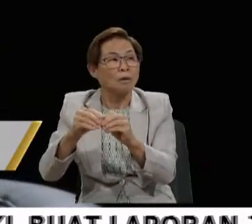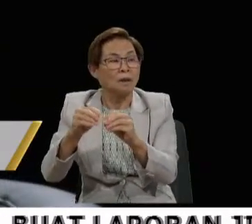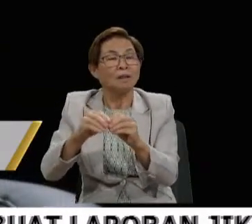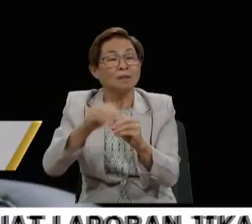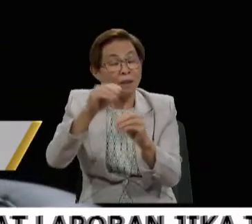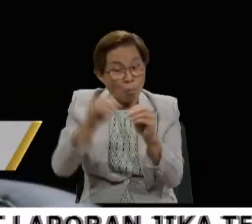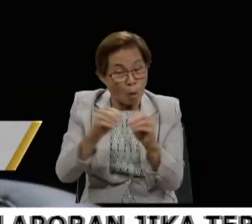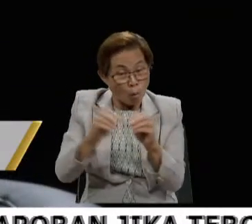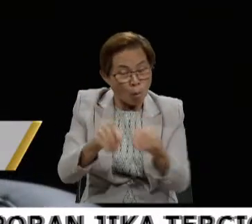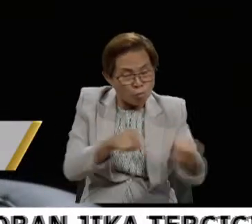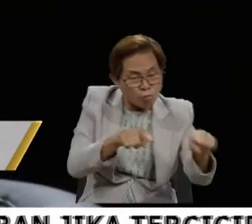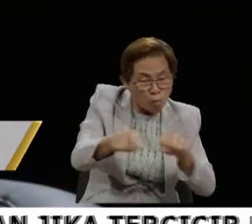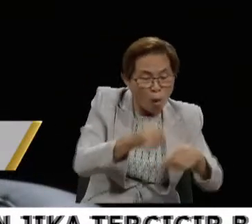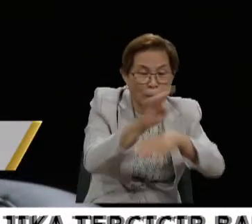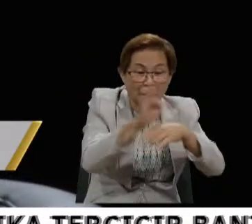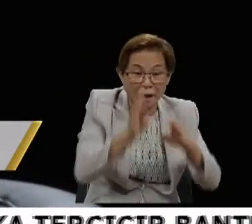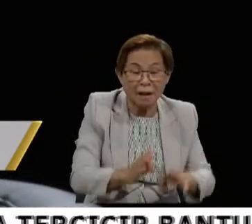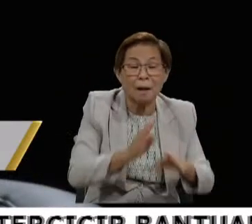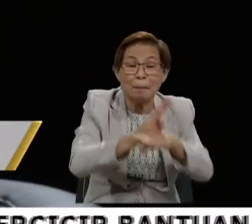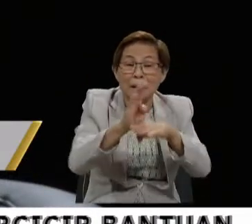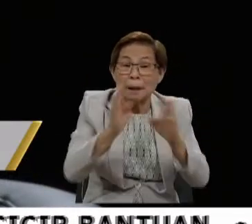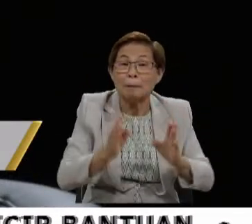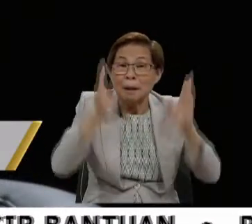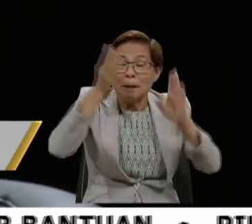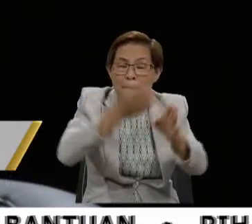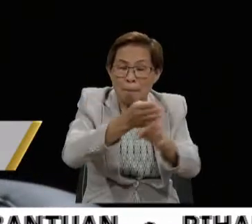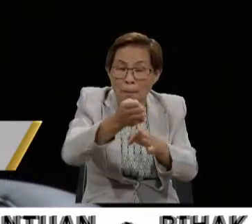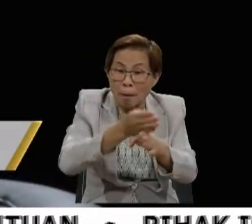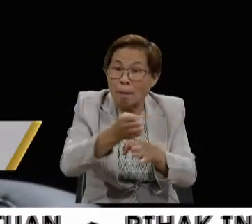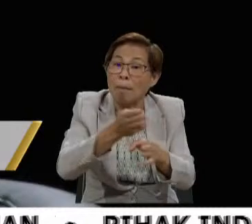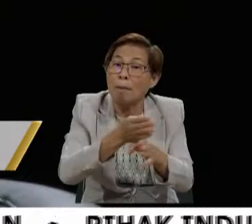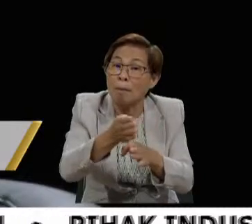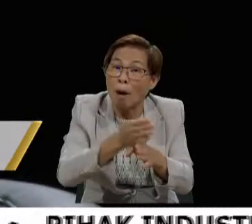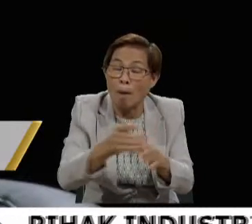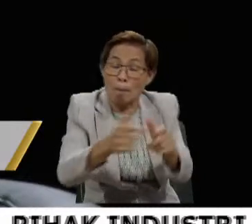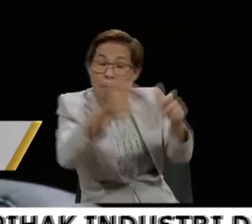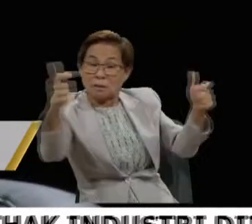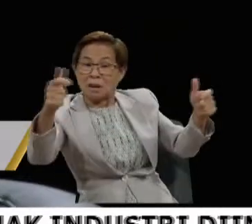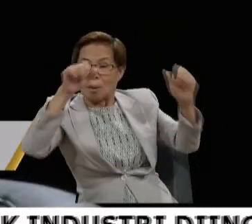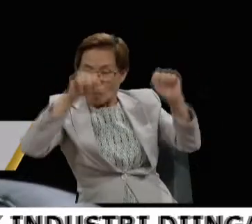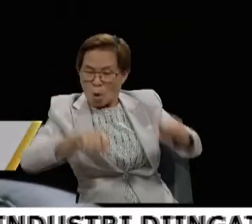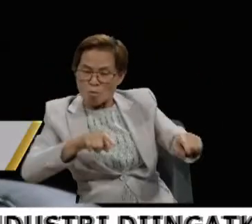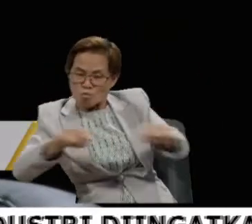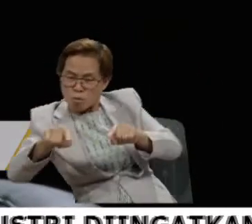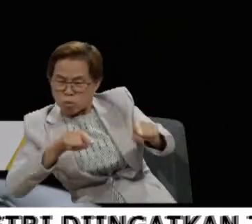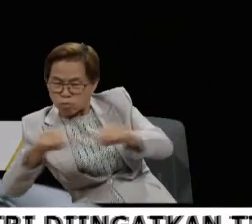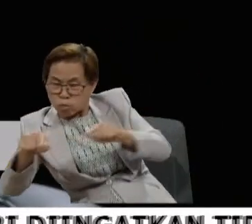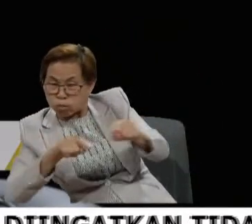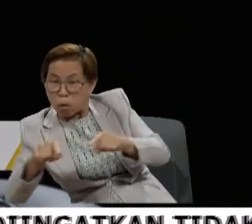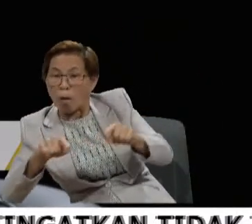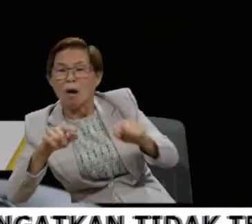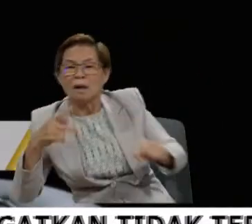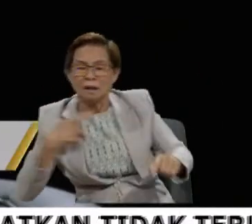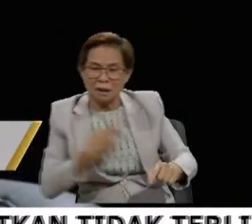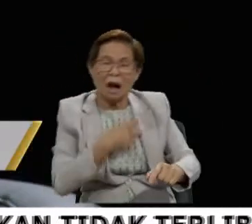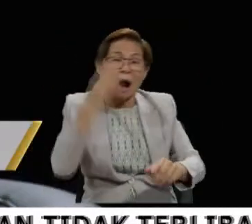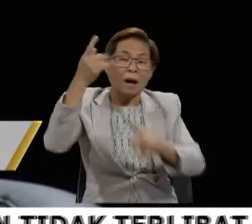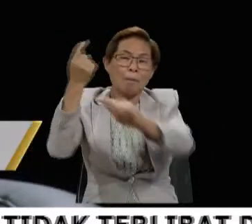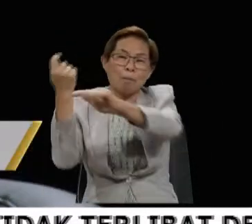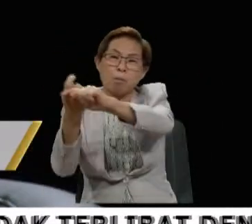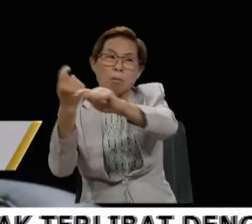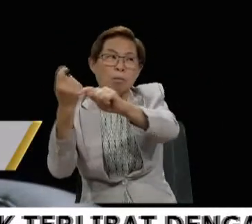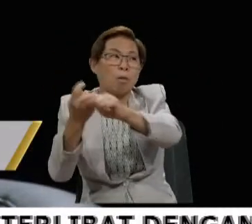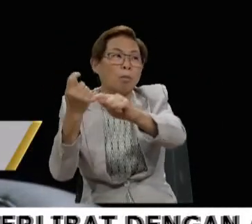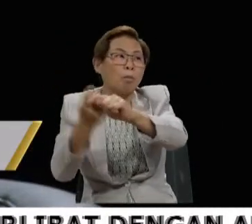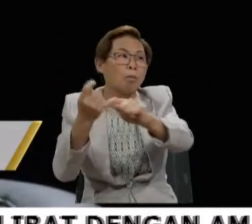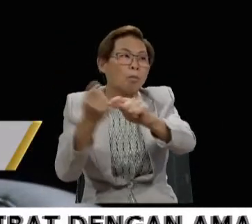saing peniaga perniagaan kita sektor-sektor terutama sektor-sektor yang besar di negara kita kita akan membina atas